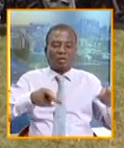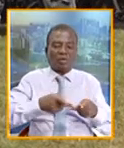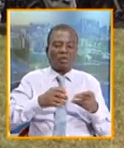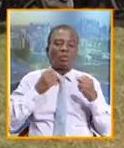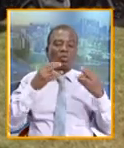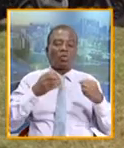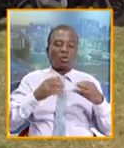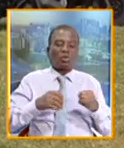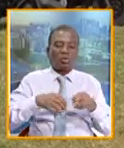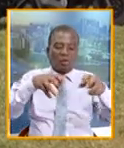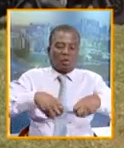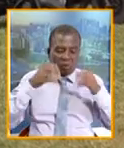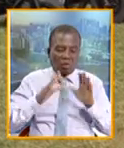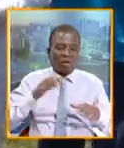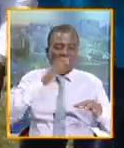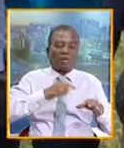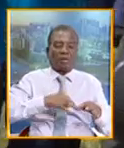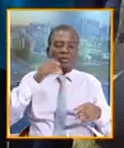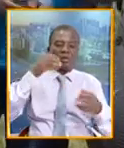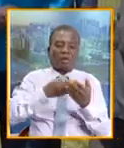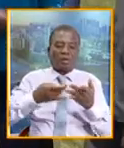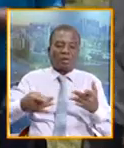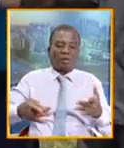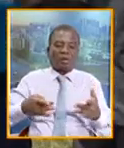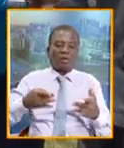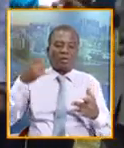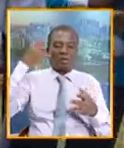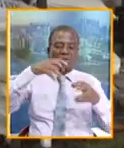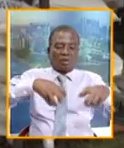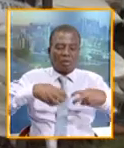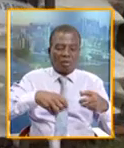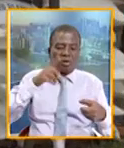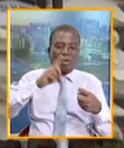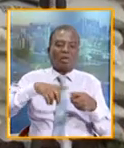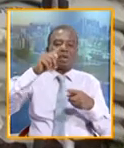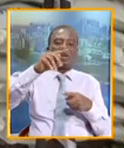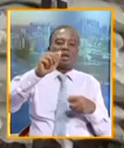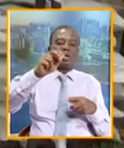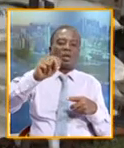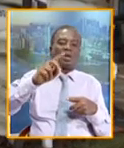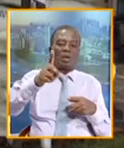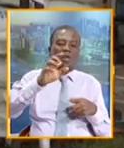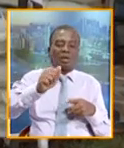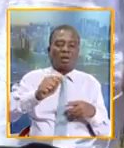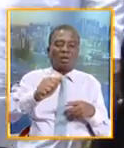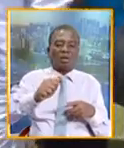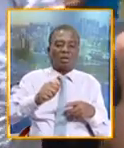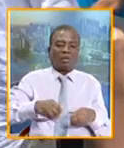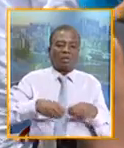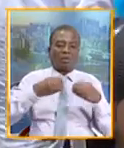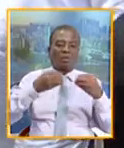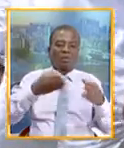producteurs et agriculteurs à bénéficier du matériel et des intrants agricoles. À Tanda, dans la région du Gontougo, le Purga